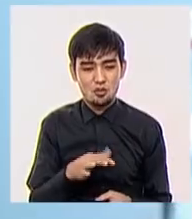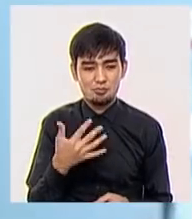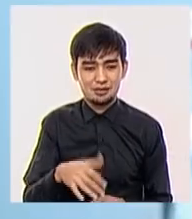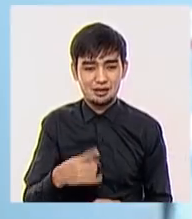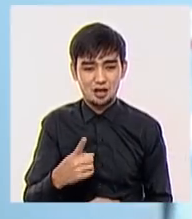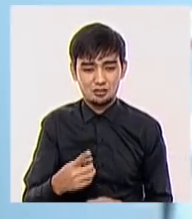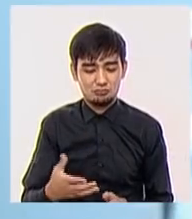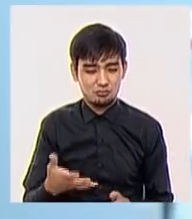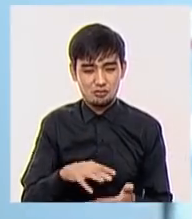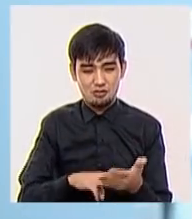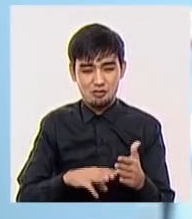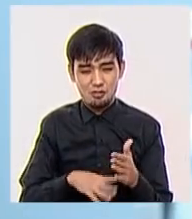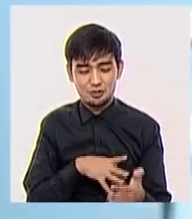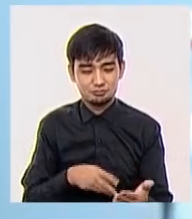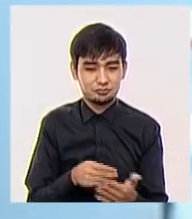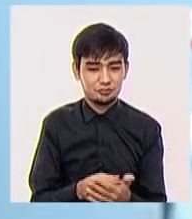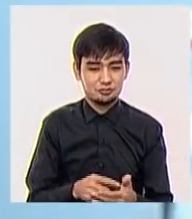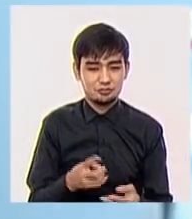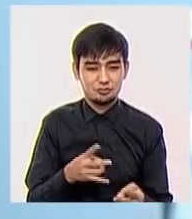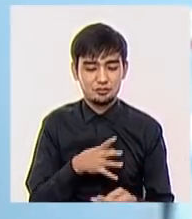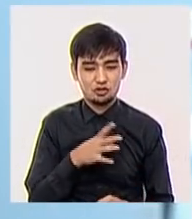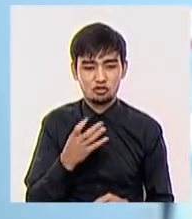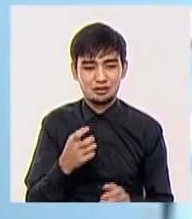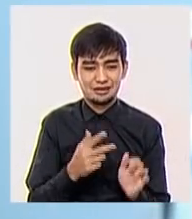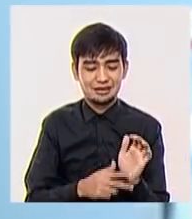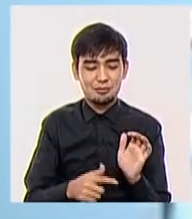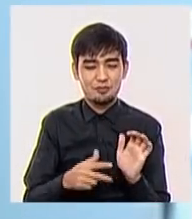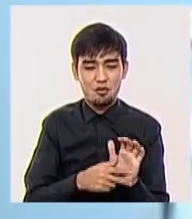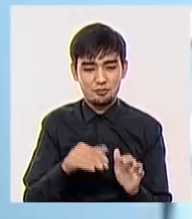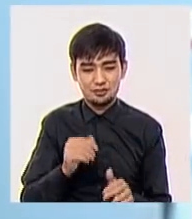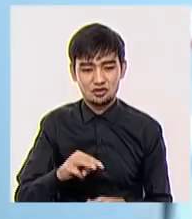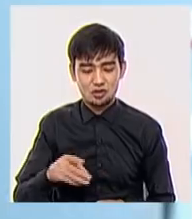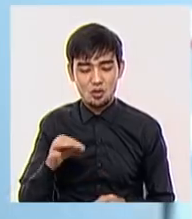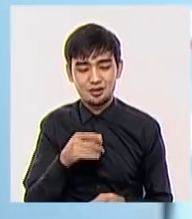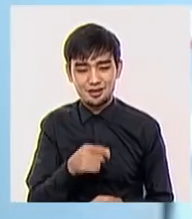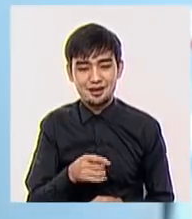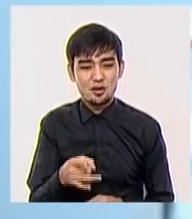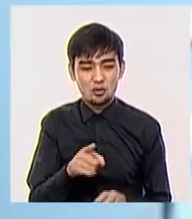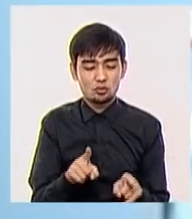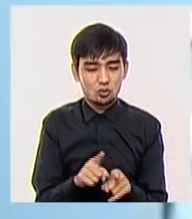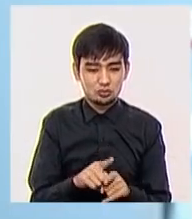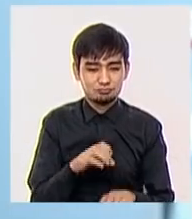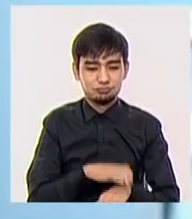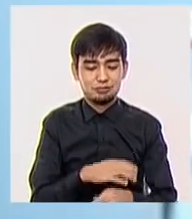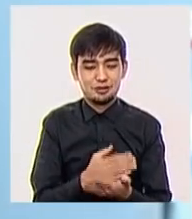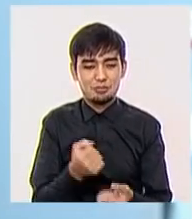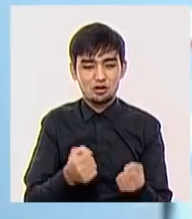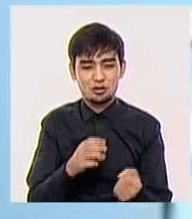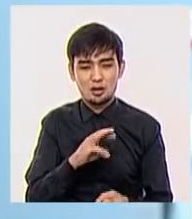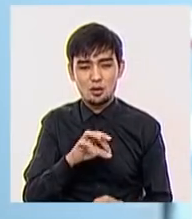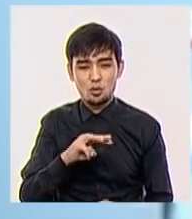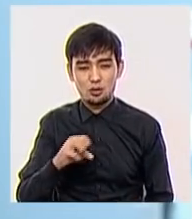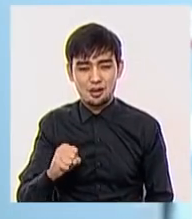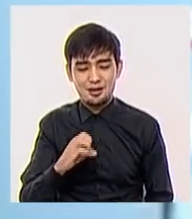о необходимости уплаты штрафов на сумму 470 8000 кенди в этом же регионе установим автомобиль toyota estima